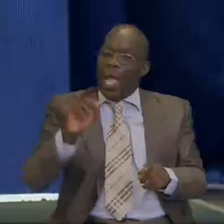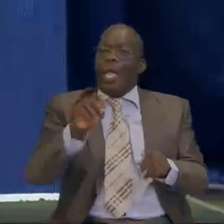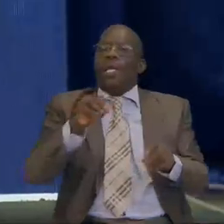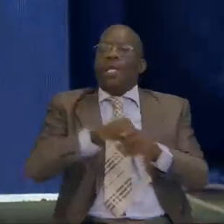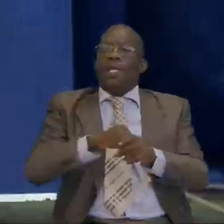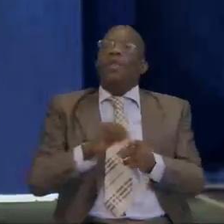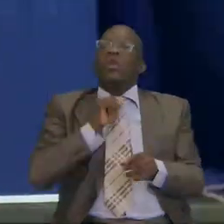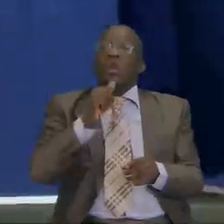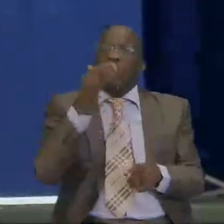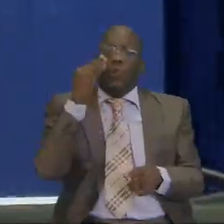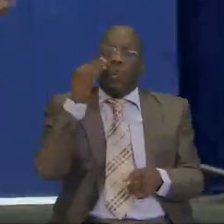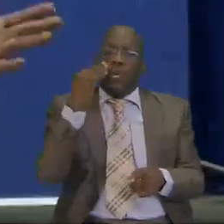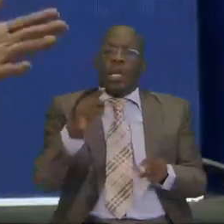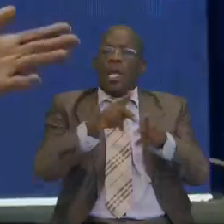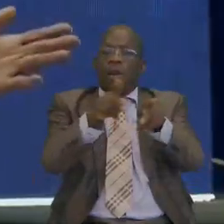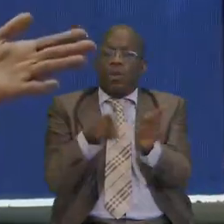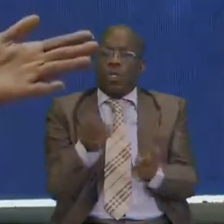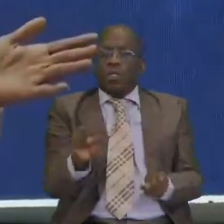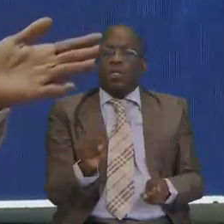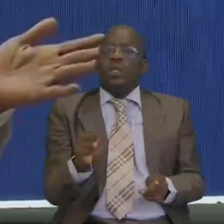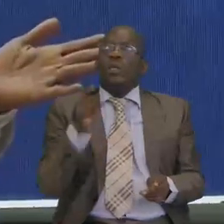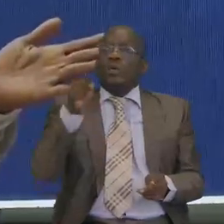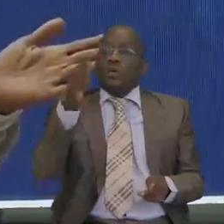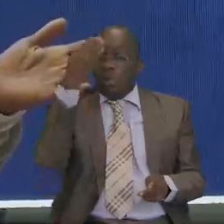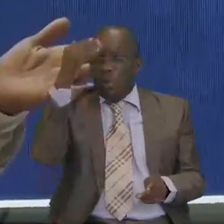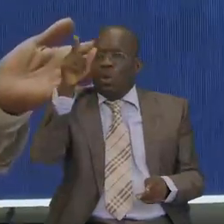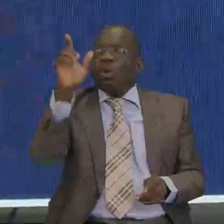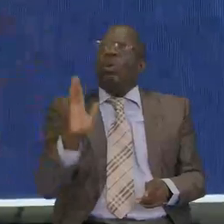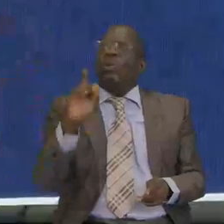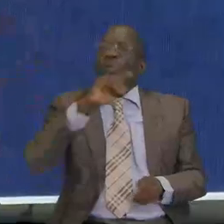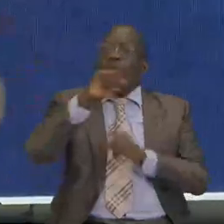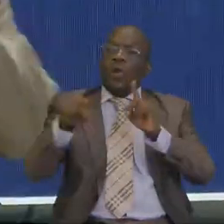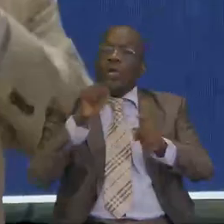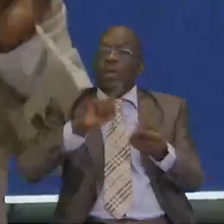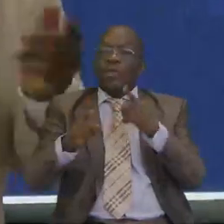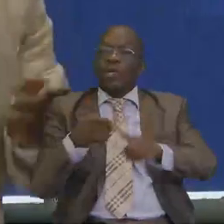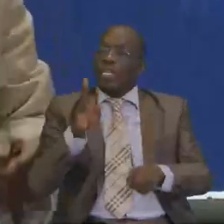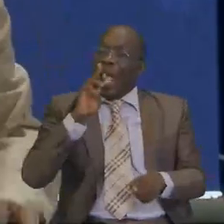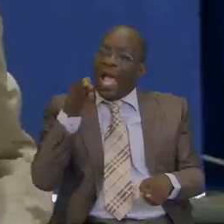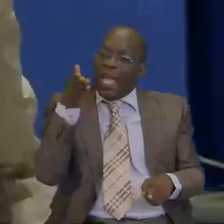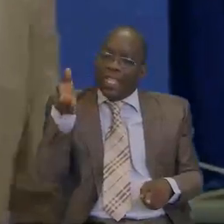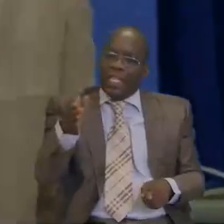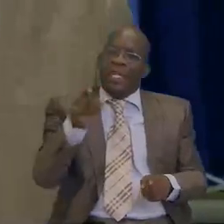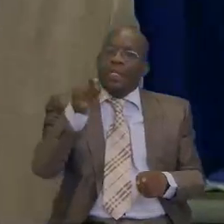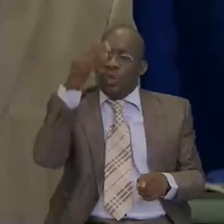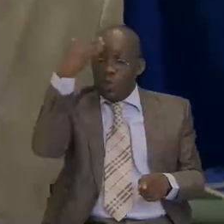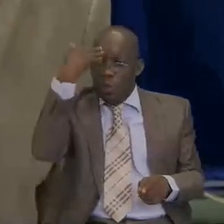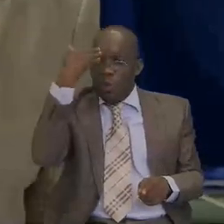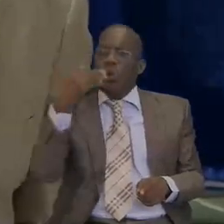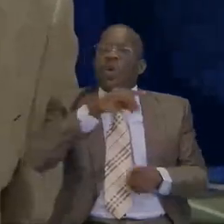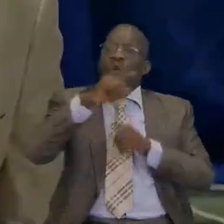territoire inconnu. Tu connais Dieu quand les amis sont là. Tu connais Dieu quand